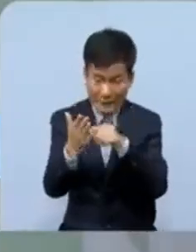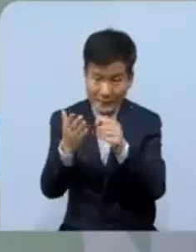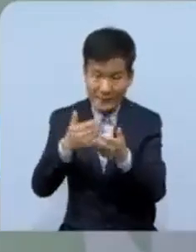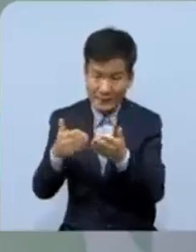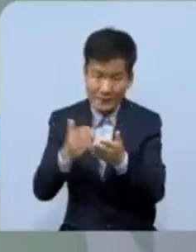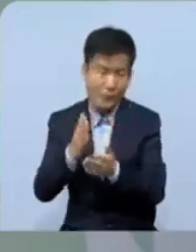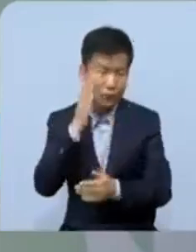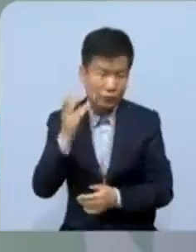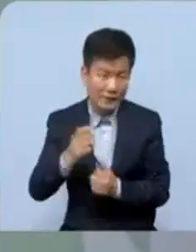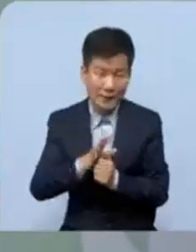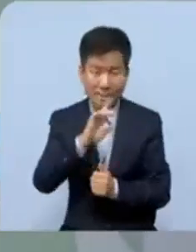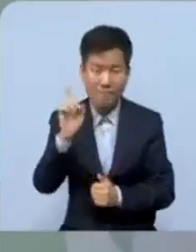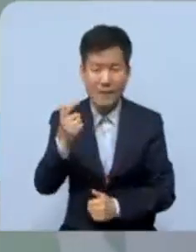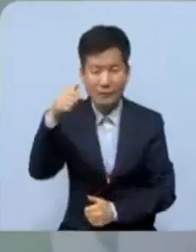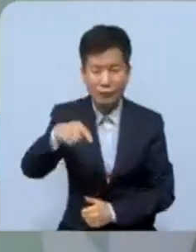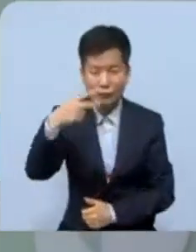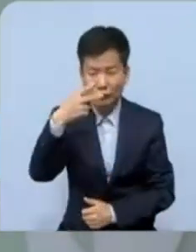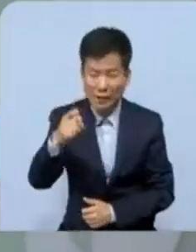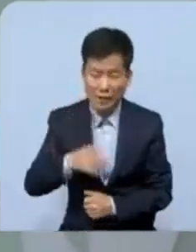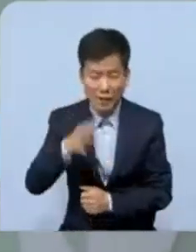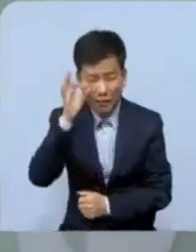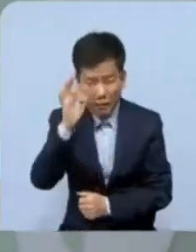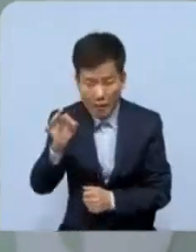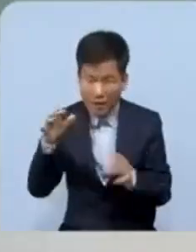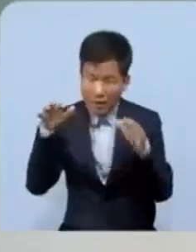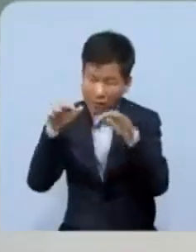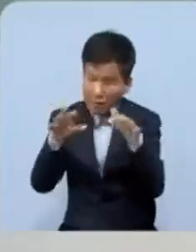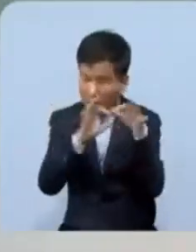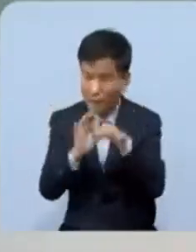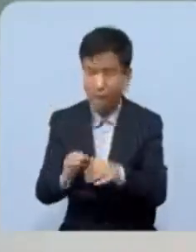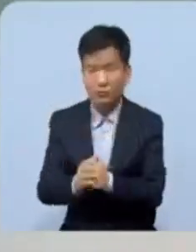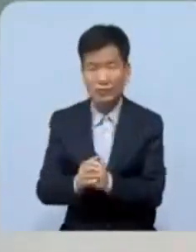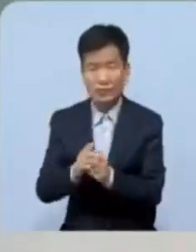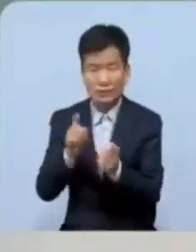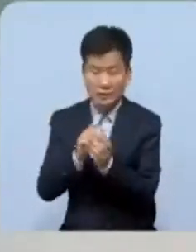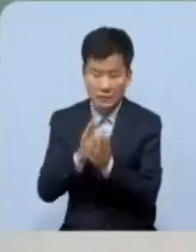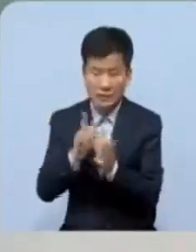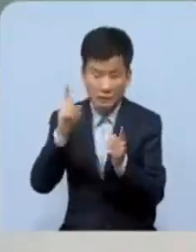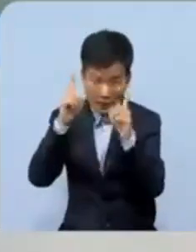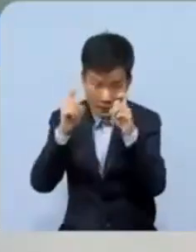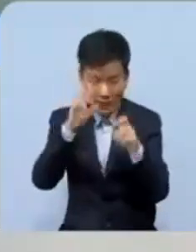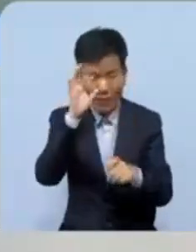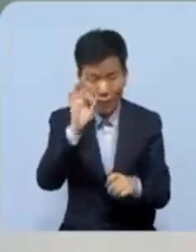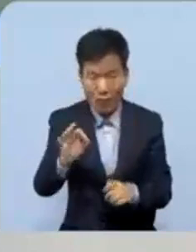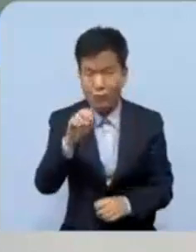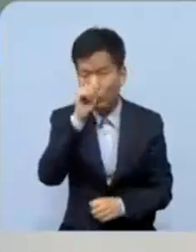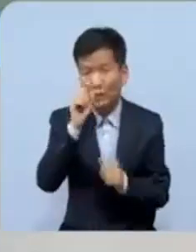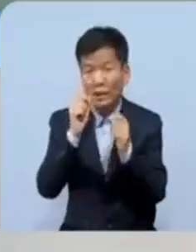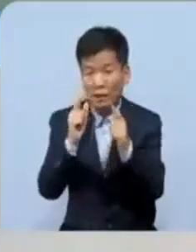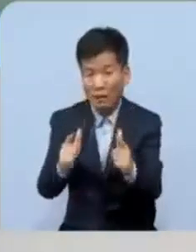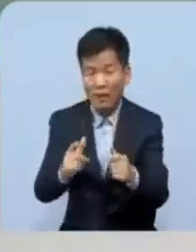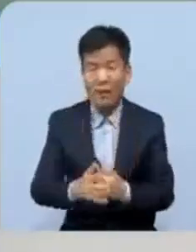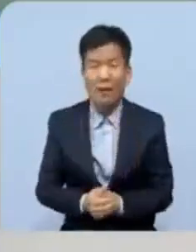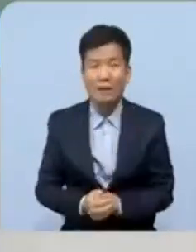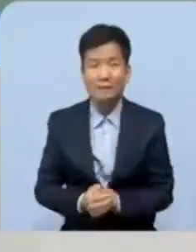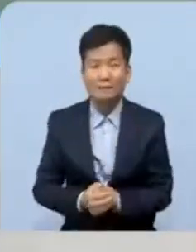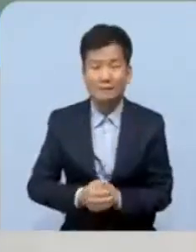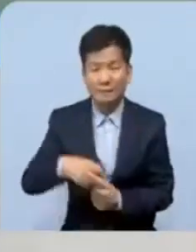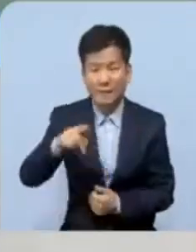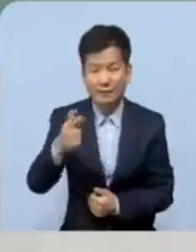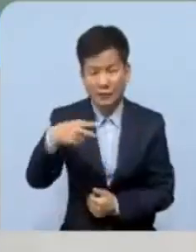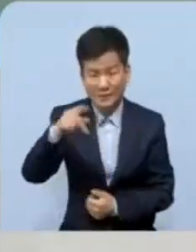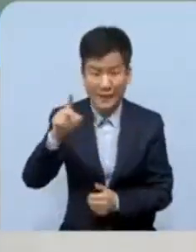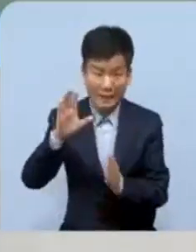울산 반구대 암각화의 누를 뜨지 못합니다 생생한 현장 자를 사진으로 확인할 수 있어서 좋은 기회였고 나 선사시대